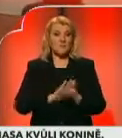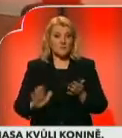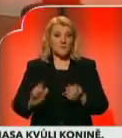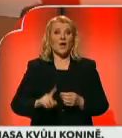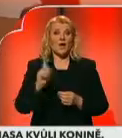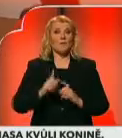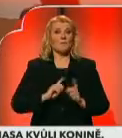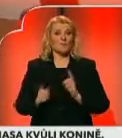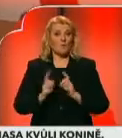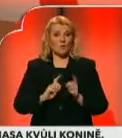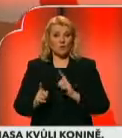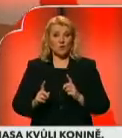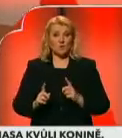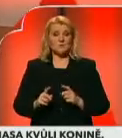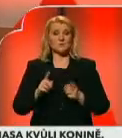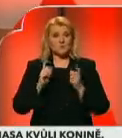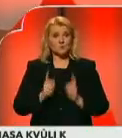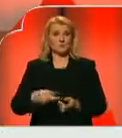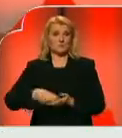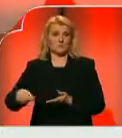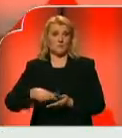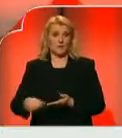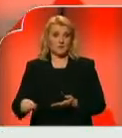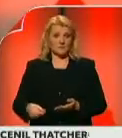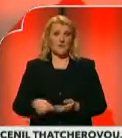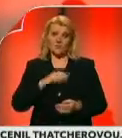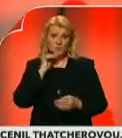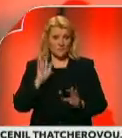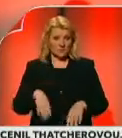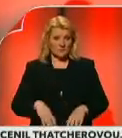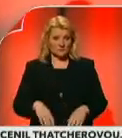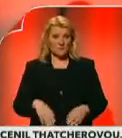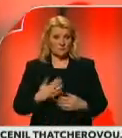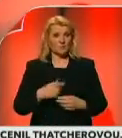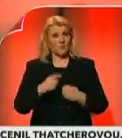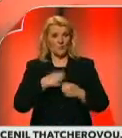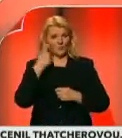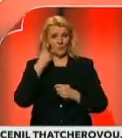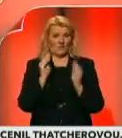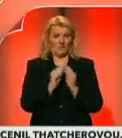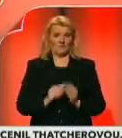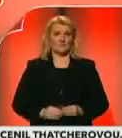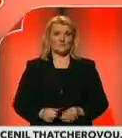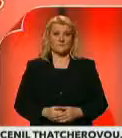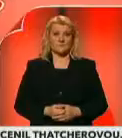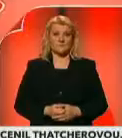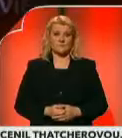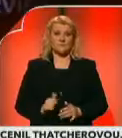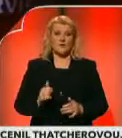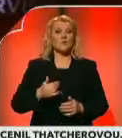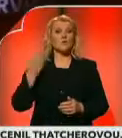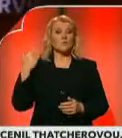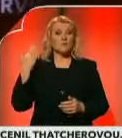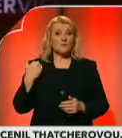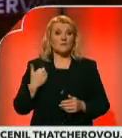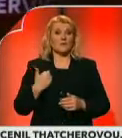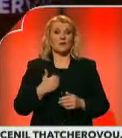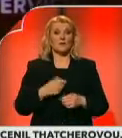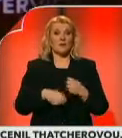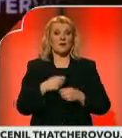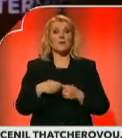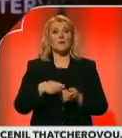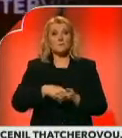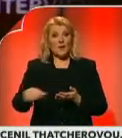provoz Ministerstvo práce IT firmám zaplatí, ano, a ne málo. Tak na rozdíl to bylo od minulosti, kdy se platil jak provoz, tak také veškeré úpravy